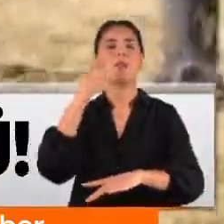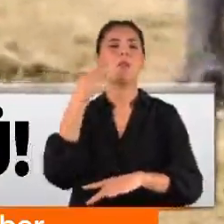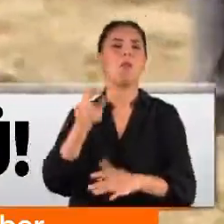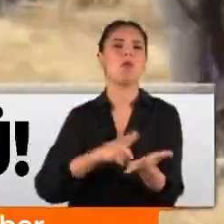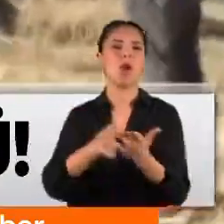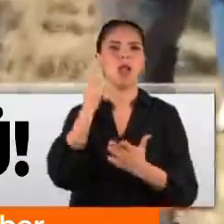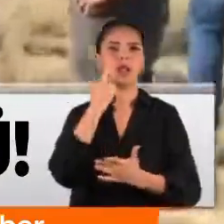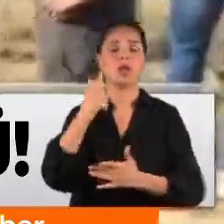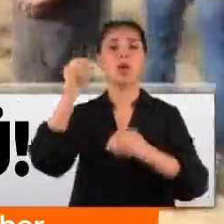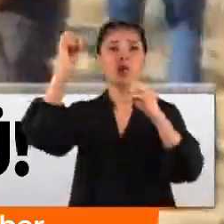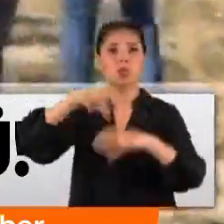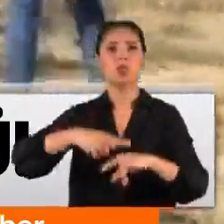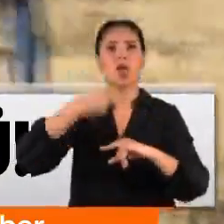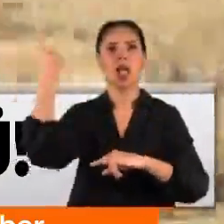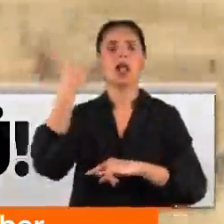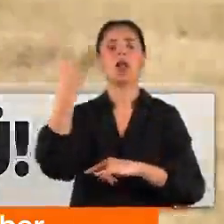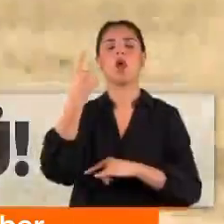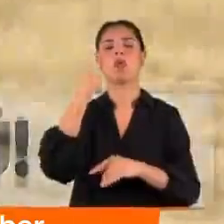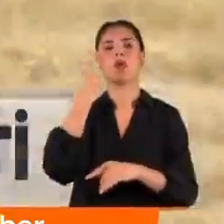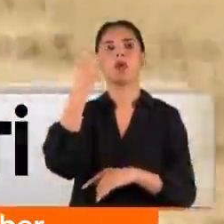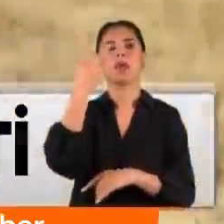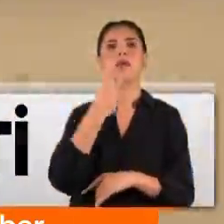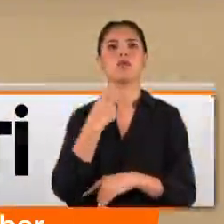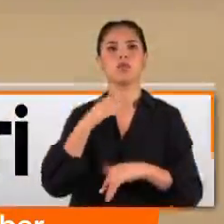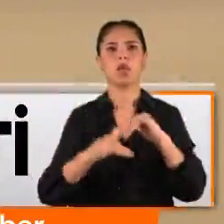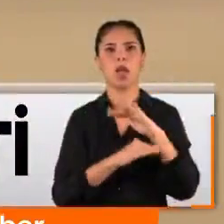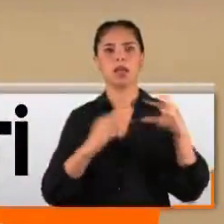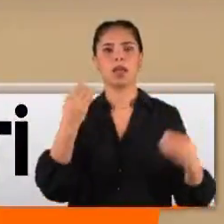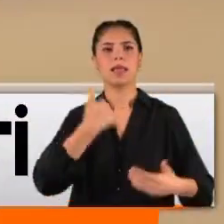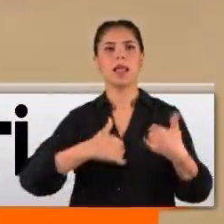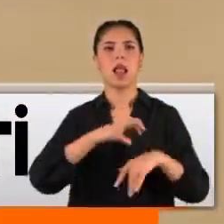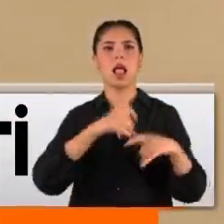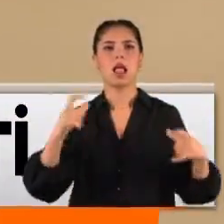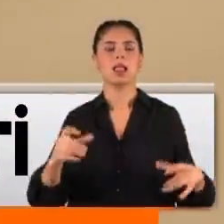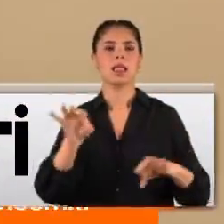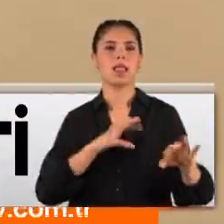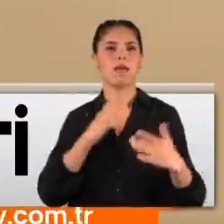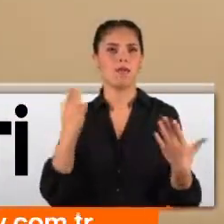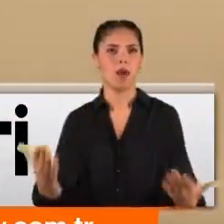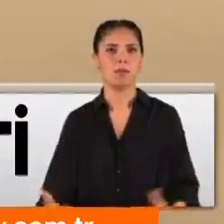Dediğimiz gibi düşen helikopterde 2 Rus hayatını kaybetti. Yaralılar hastanede tedavi altında.